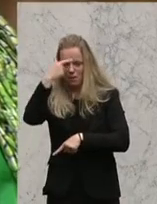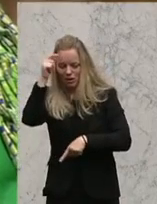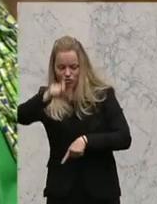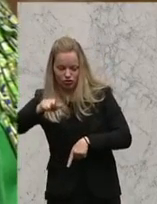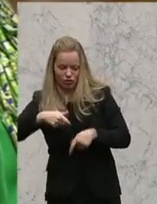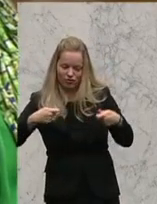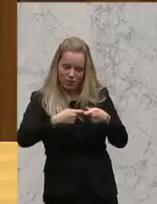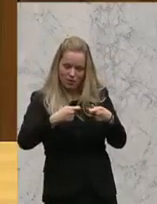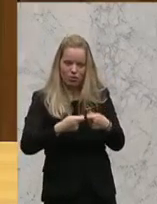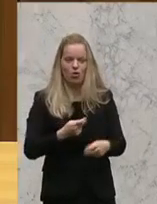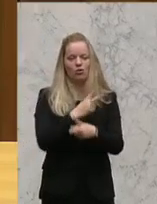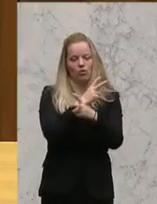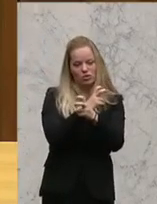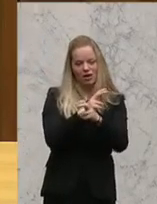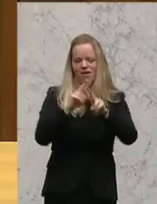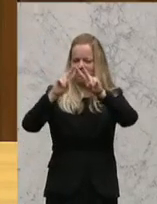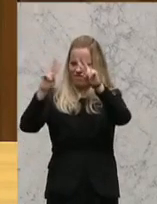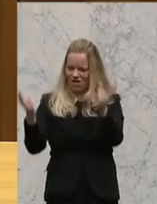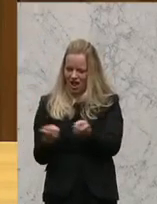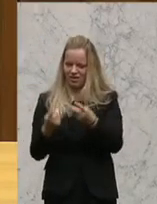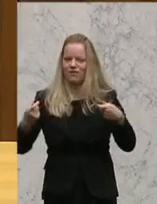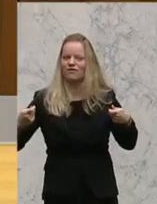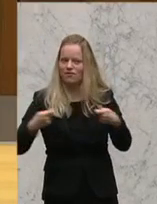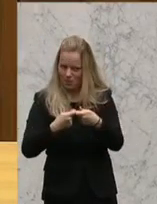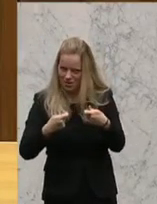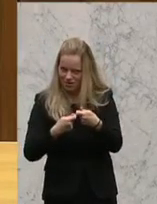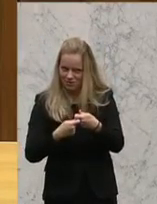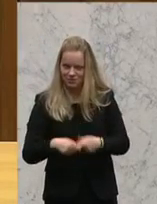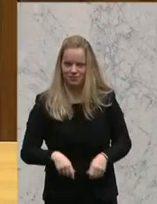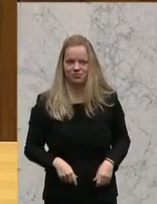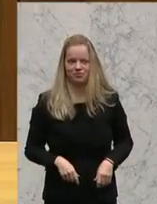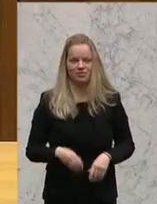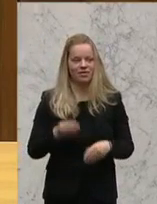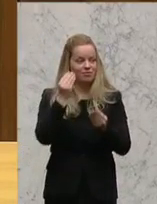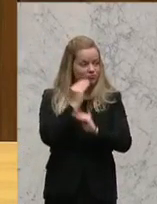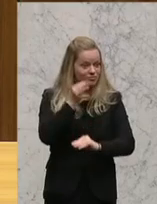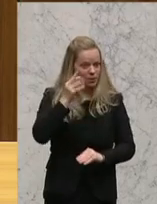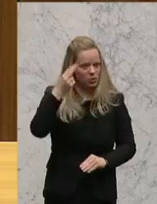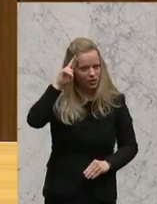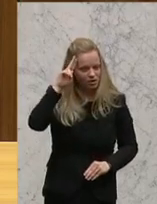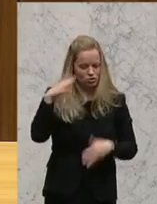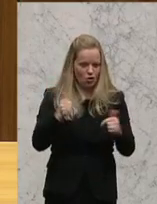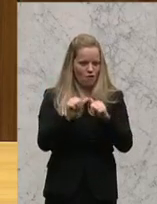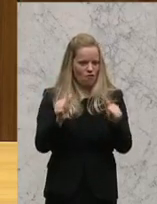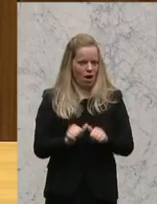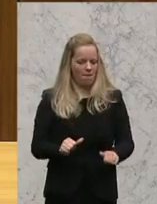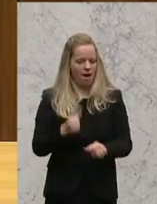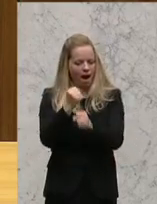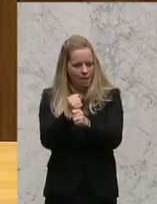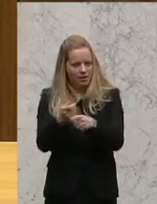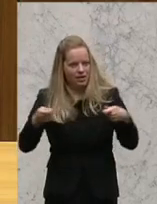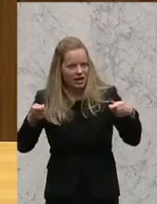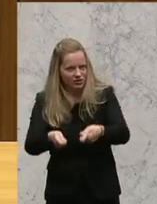verbinden Österreich mit der ganzen Welt. Sehr geehrte Damen und Herren, wir investieren damit in Arbeit, wir investieren in die